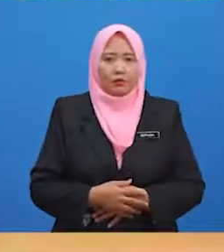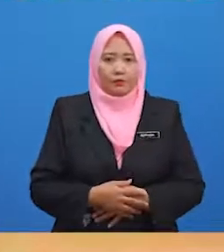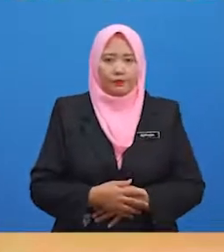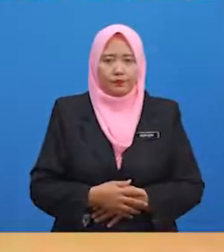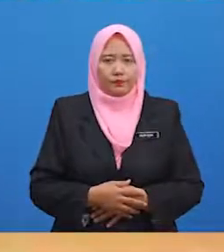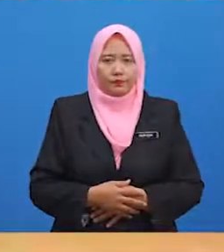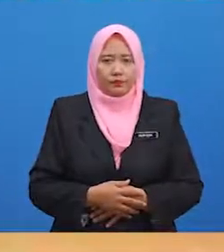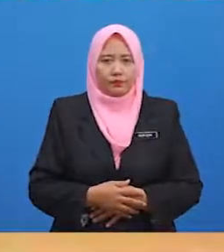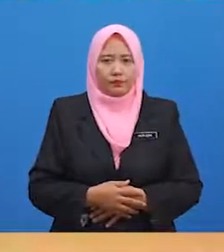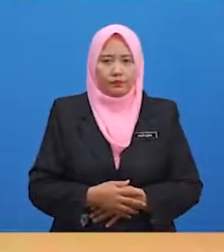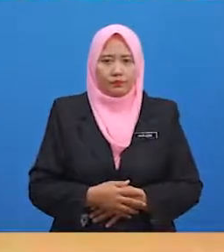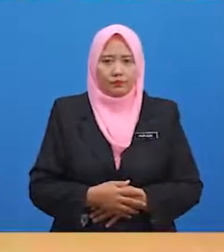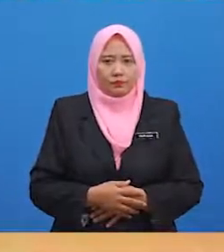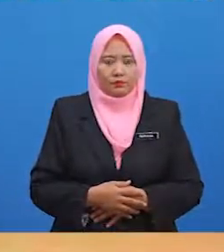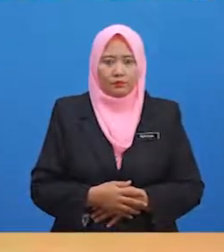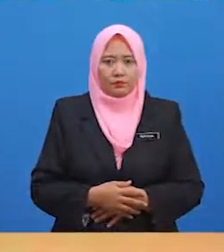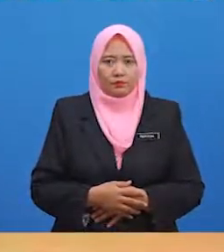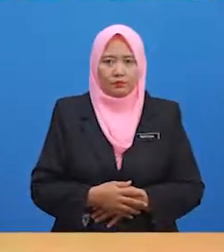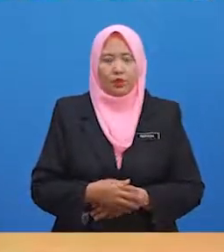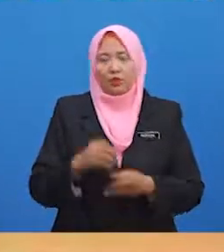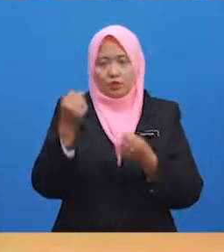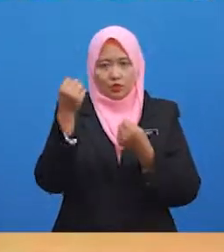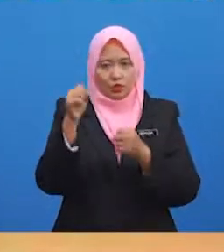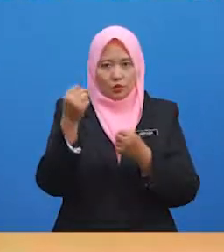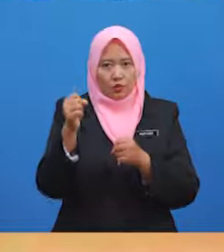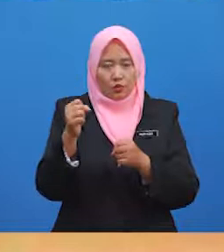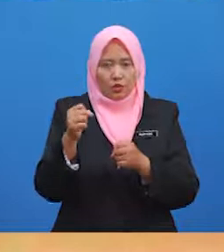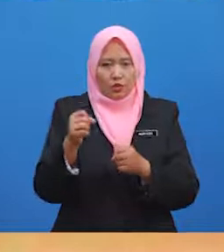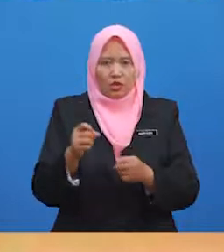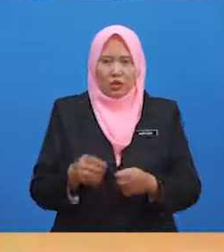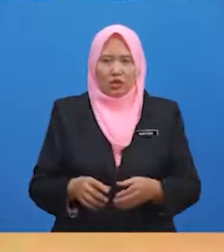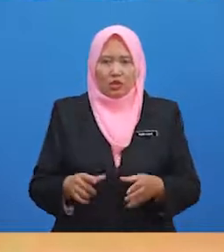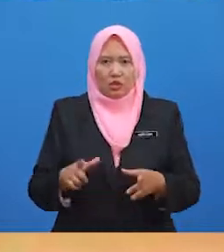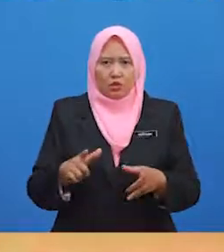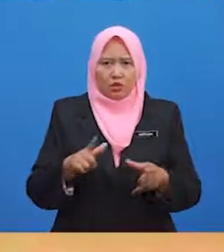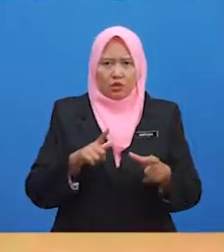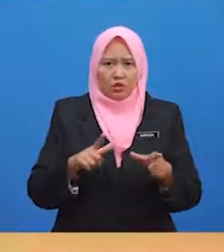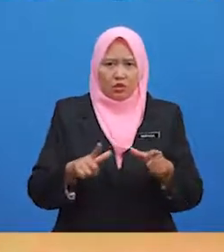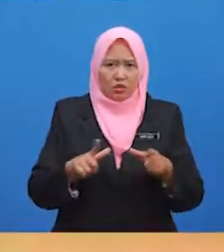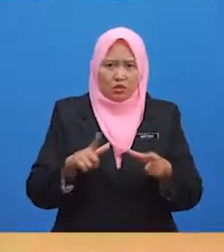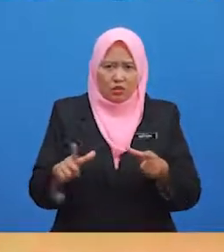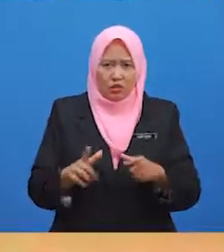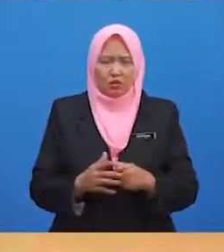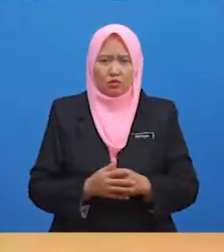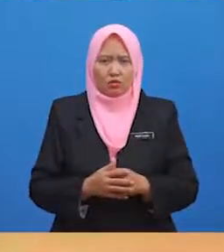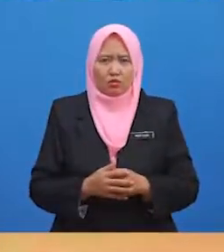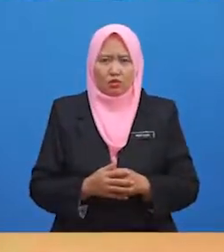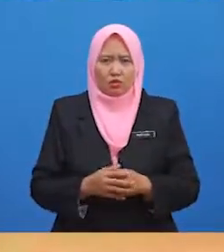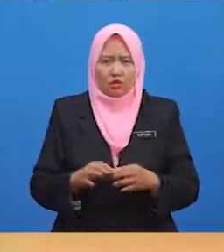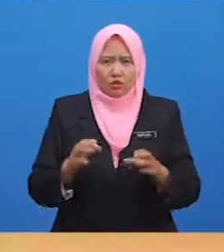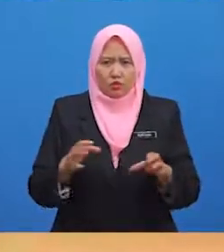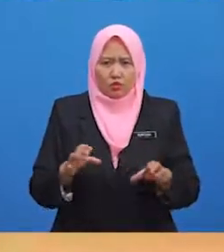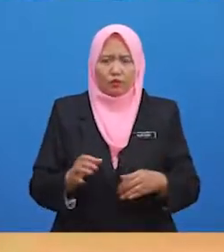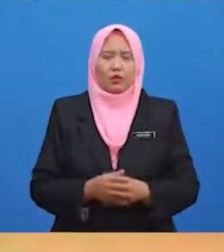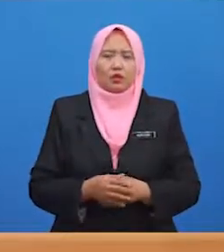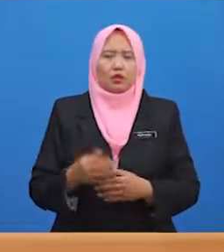sukan, terutamanya bagi sukan-sukan yang bersifat agresif atau sukan yang melibatkan aksesori dan